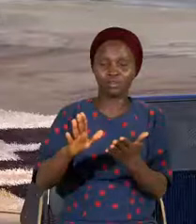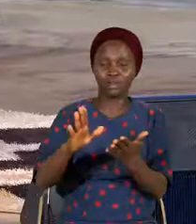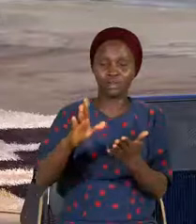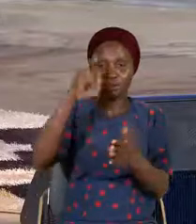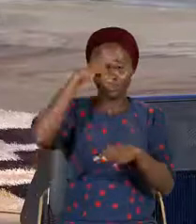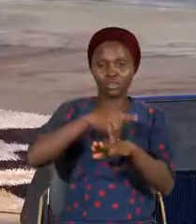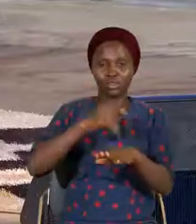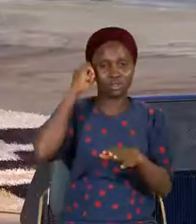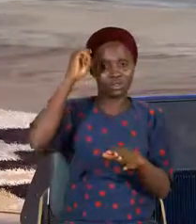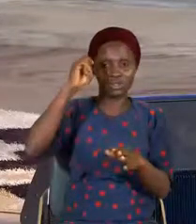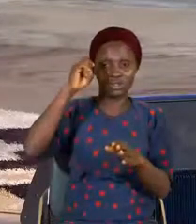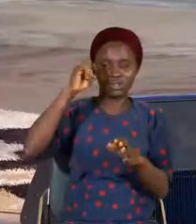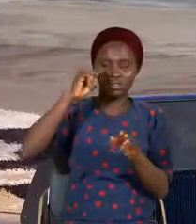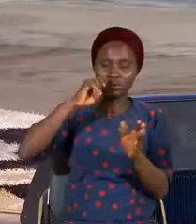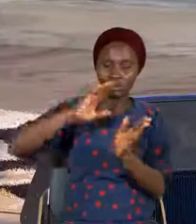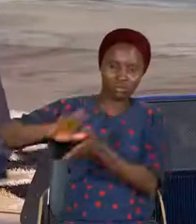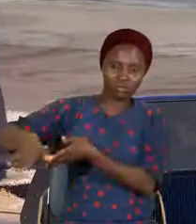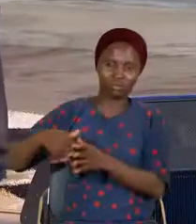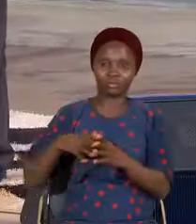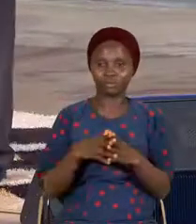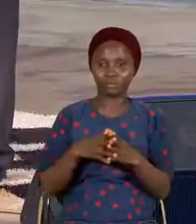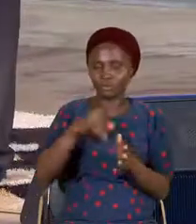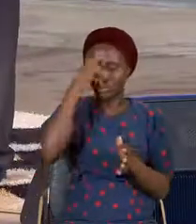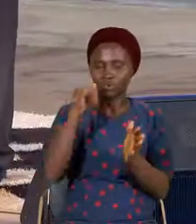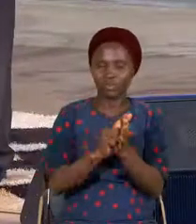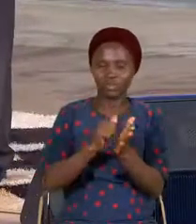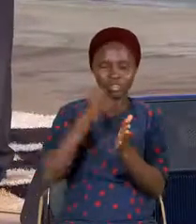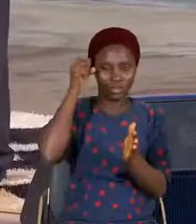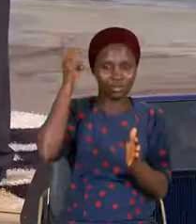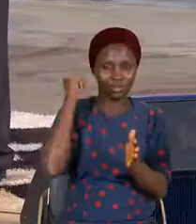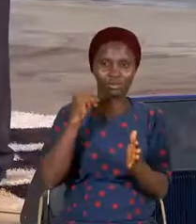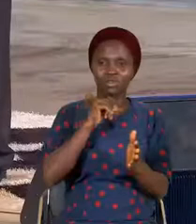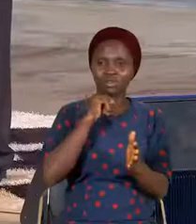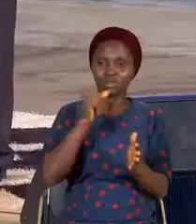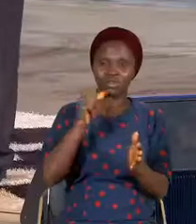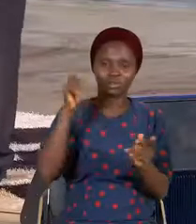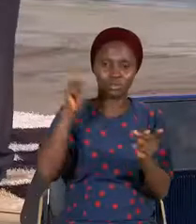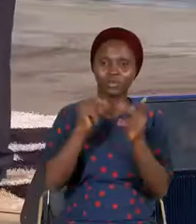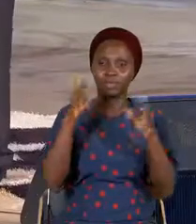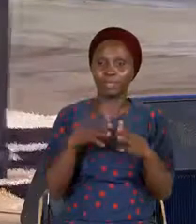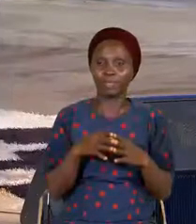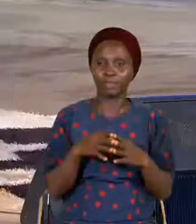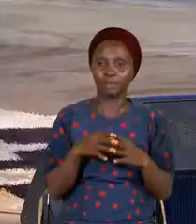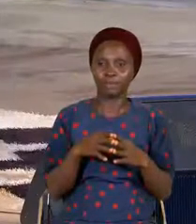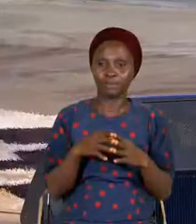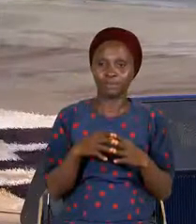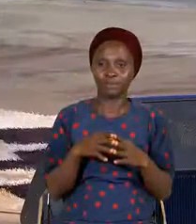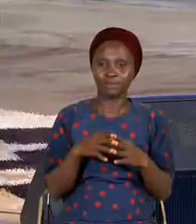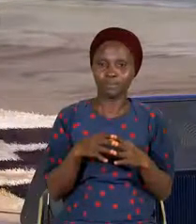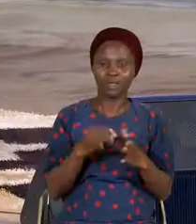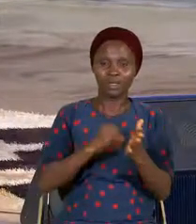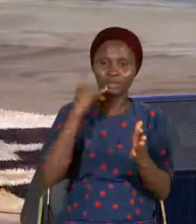il a survolé, il a mis de côté, ignoré le livre de la sagesse divine. À cause de cela, il n'a pas été rendu